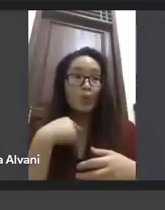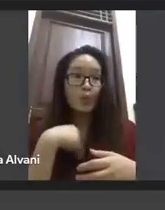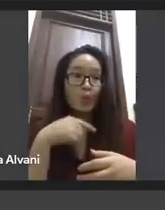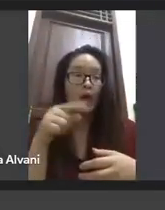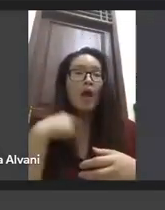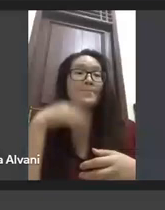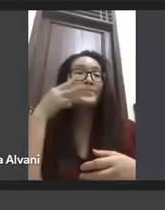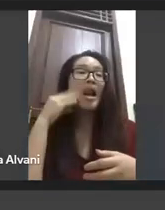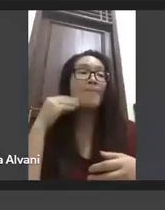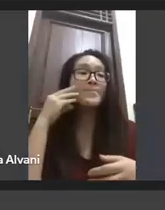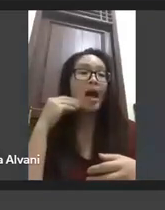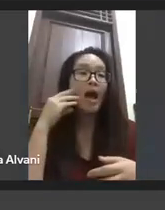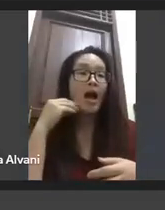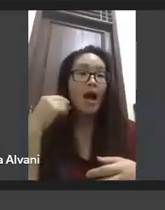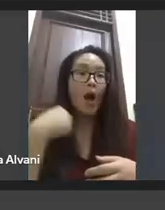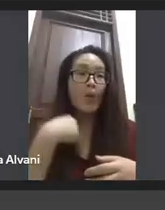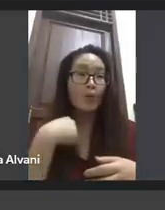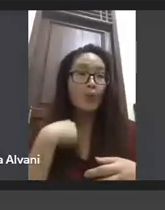Lidya